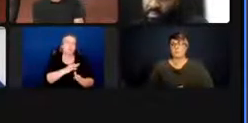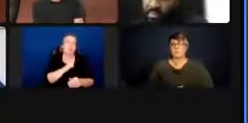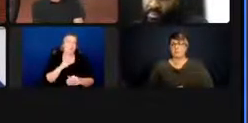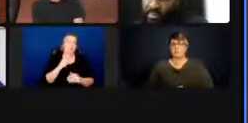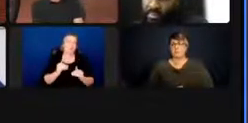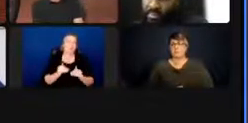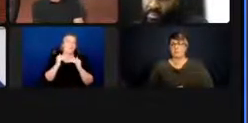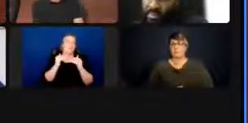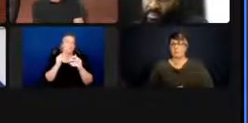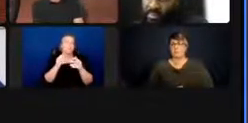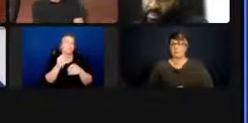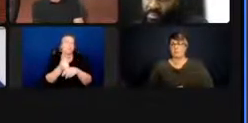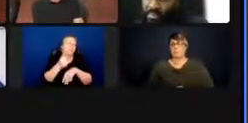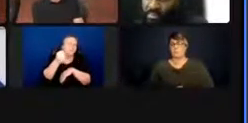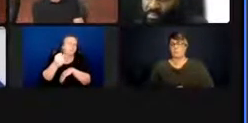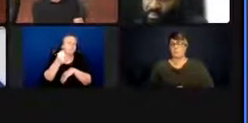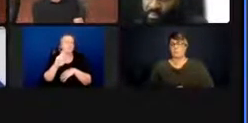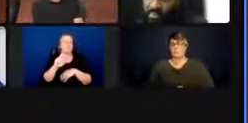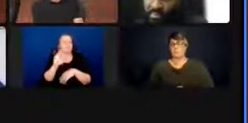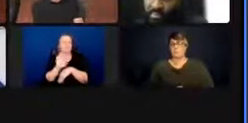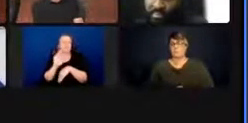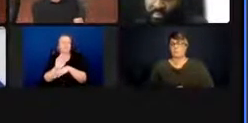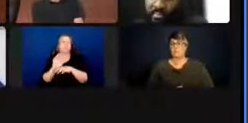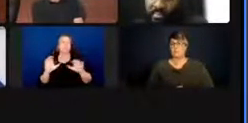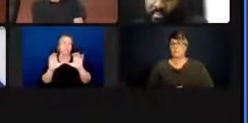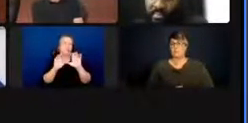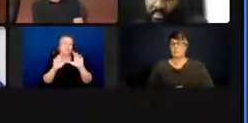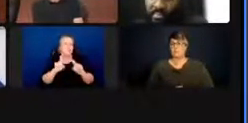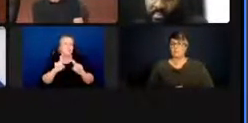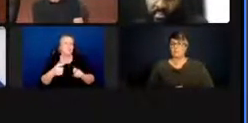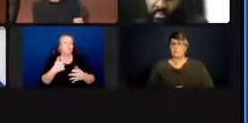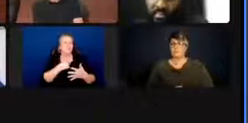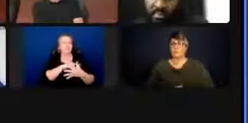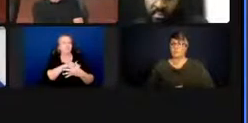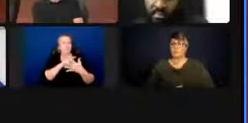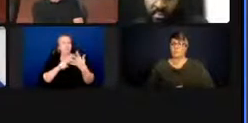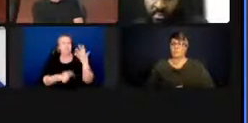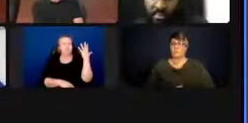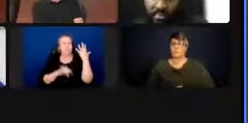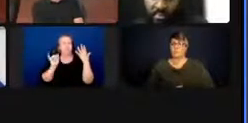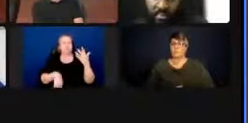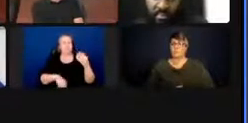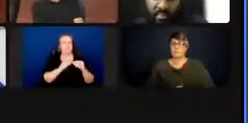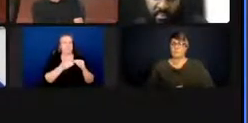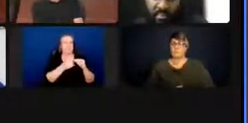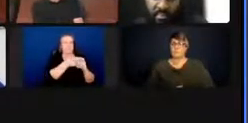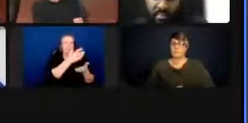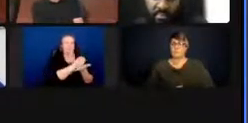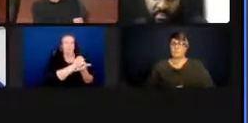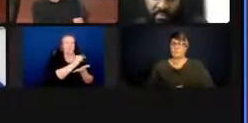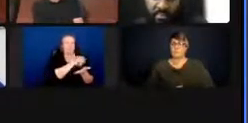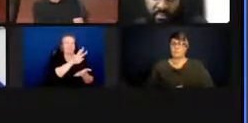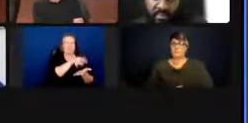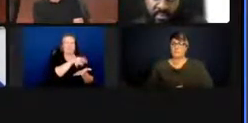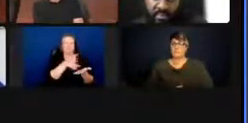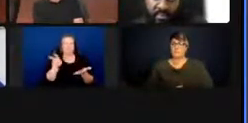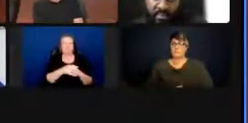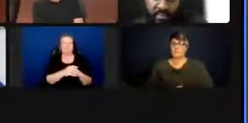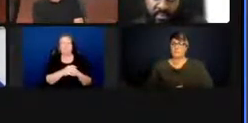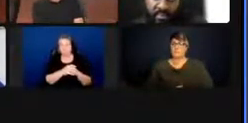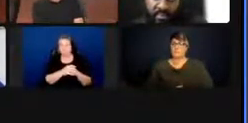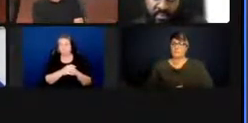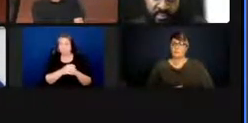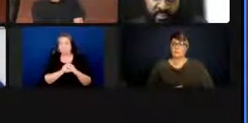ambao wameweza kupita ACT, ambao wameweza kufuzu katika mitihani, na hapa